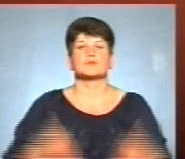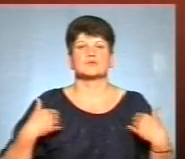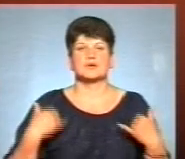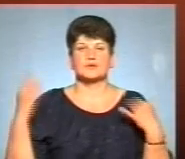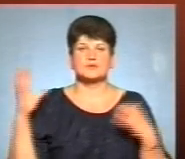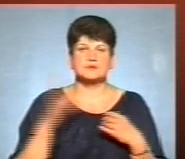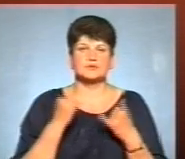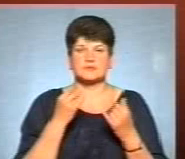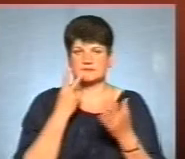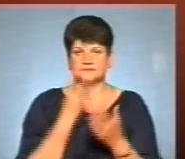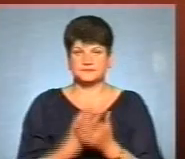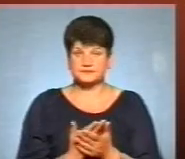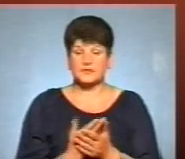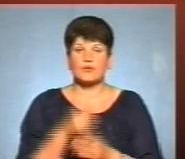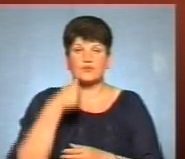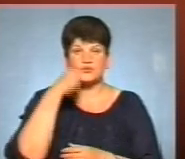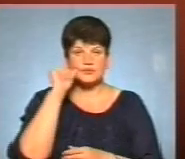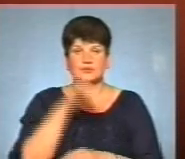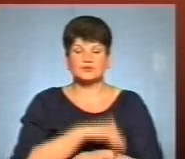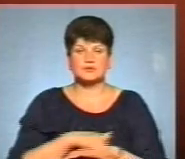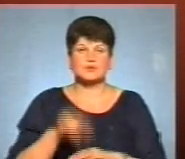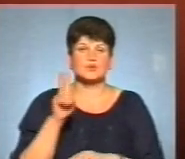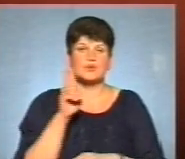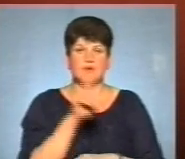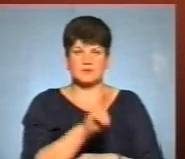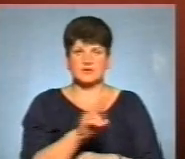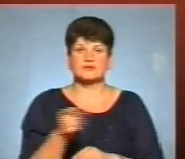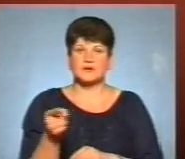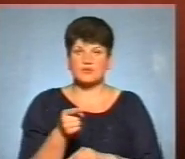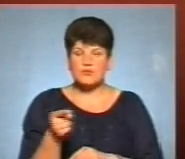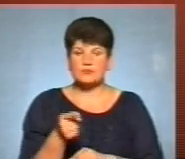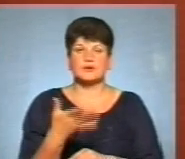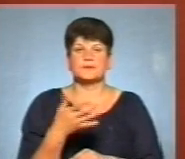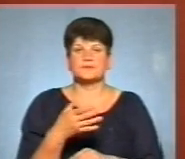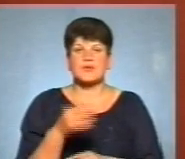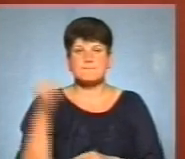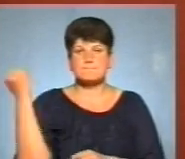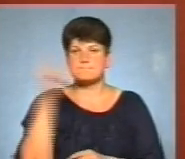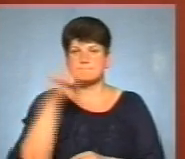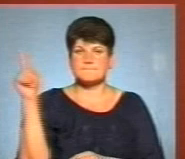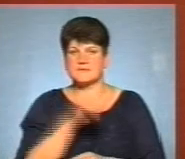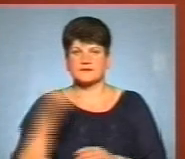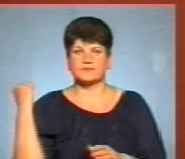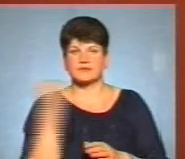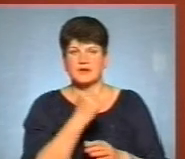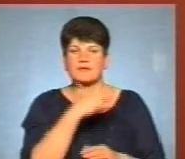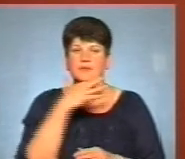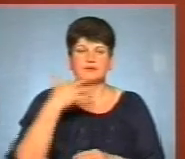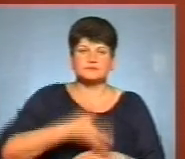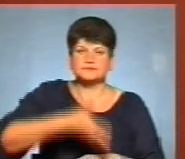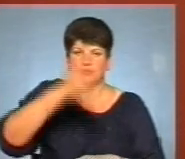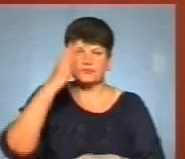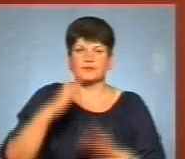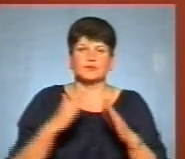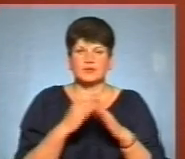вітання усім, хто зараз з нами. Учора на вулиці Тролейбусній у Тернополі блискавка влучила у багатоповерхівку і пошкодила частину